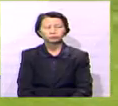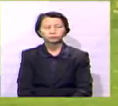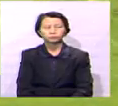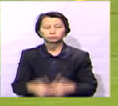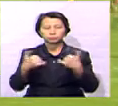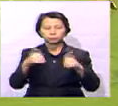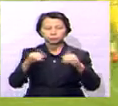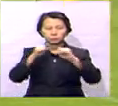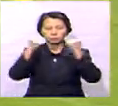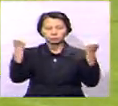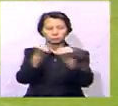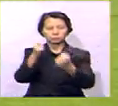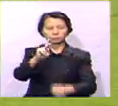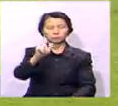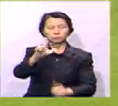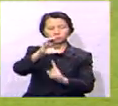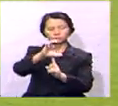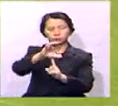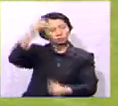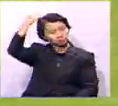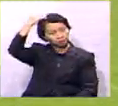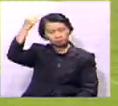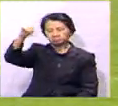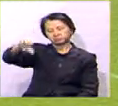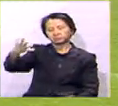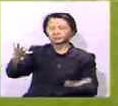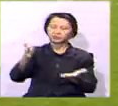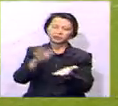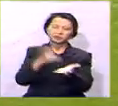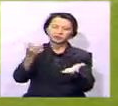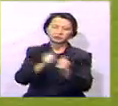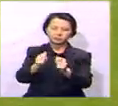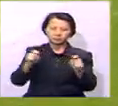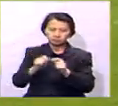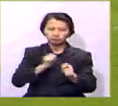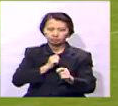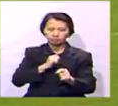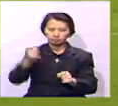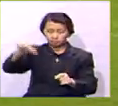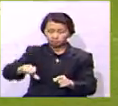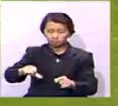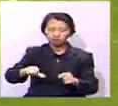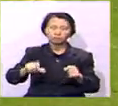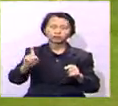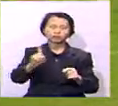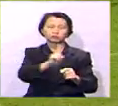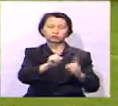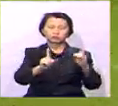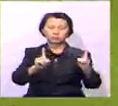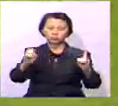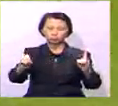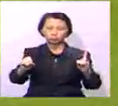Pada aksi di Stadium Bola Sepak Kuala Lumpur Ceras, Selangor gagal menggunakan kesempatan beraksi di laman sendiri apabila tunduk 1-2 ke atas kepada